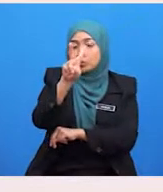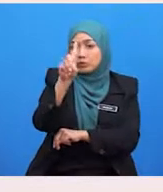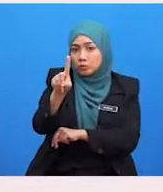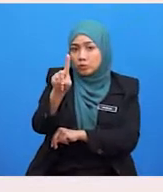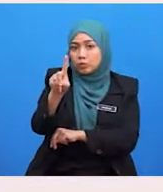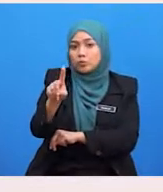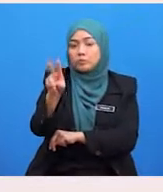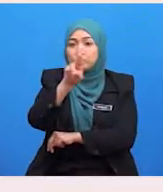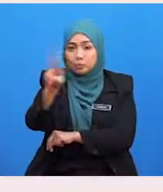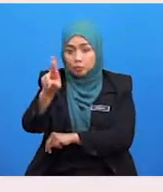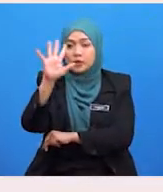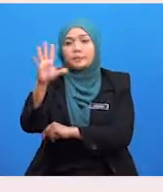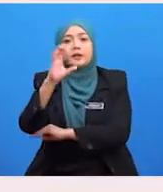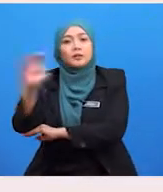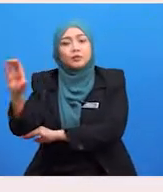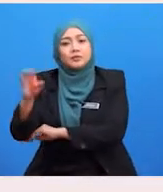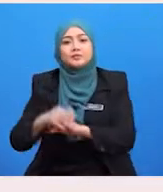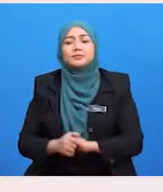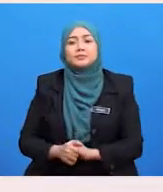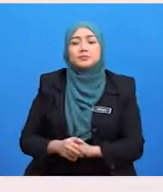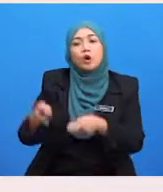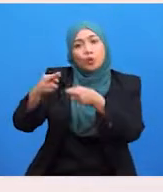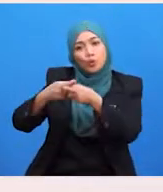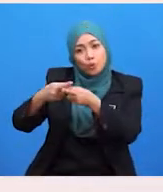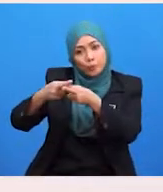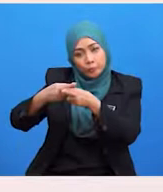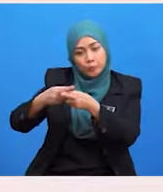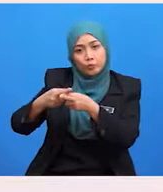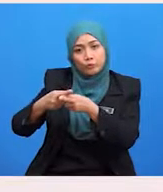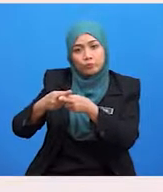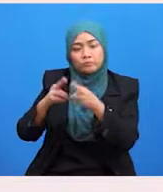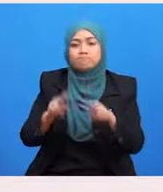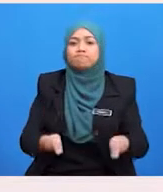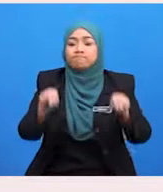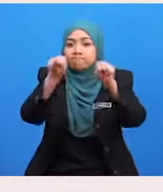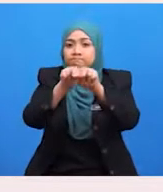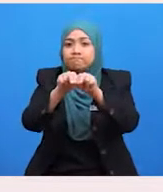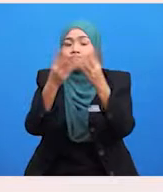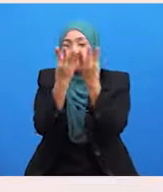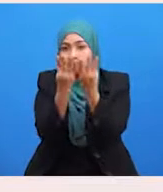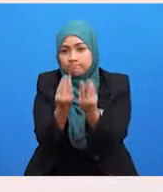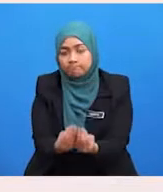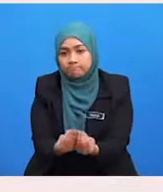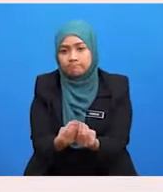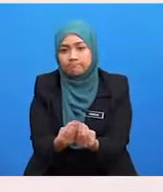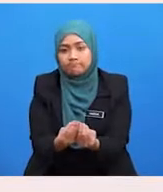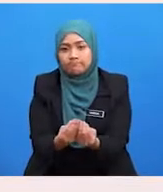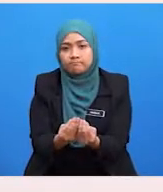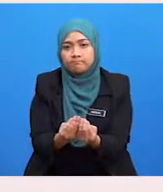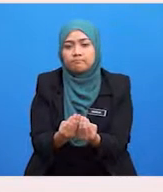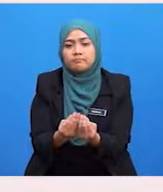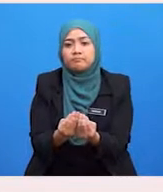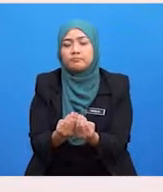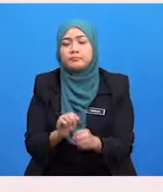RM71,500. Seterusnya, dengan menggunakan rumus, kita kira susut nilai kenderaan 2018 ialah